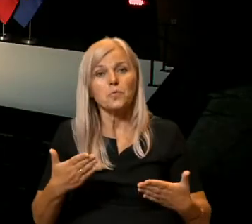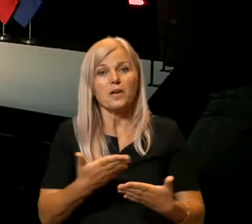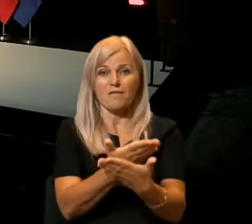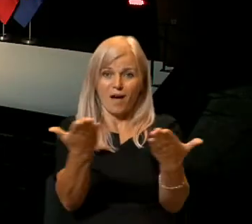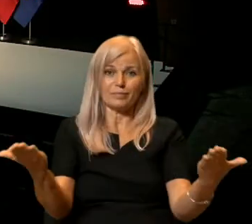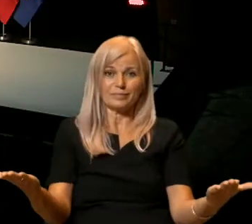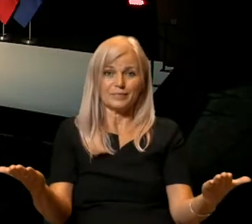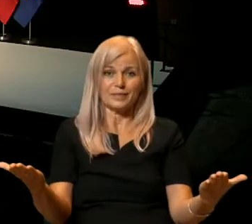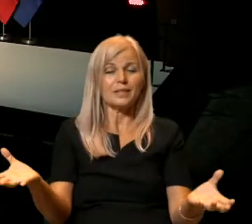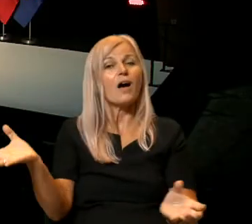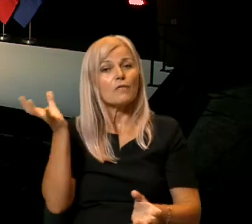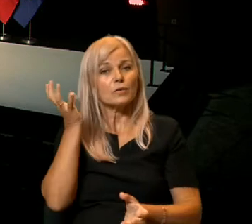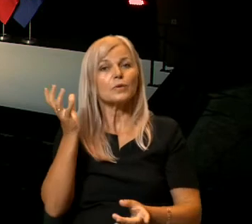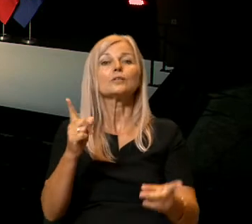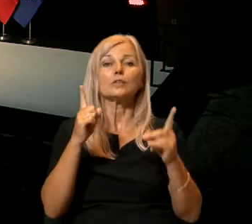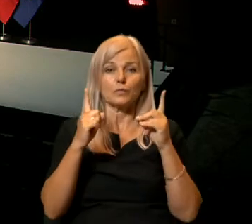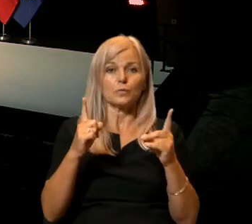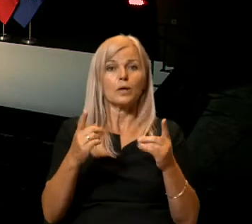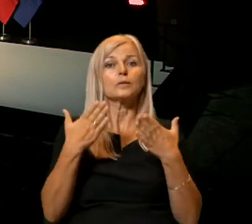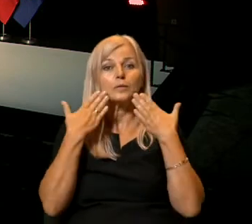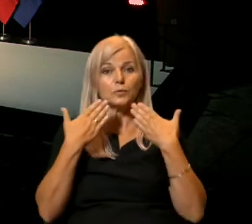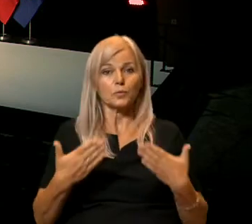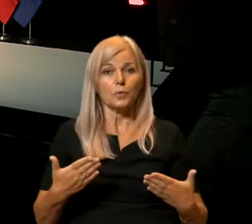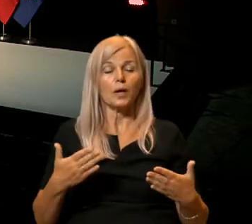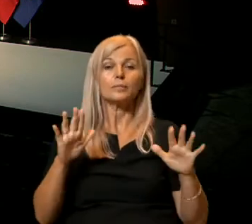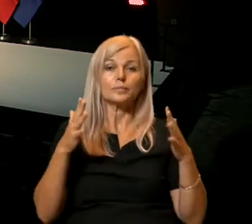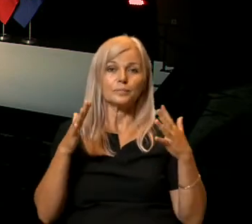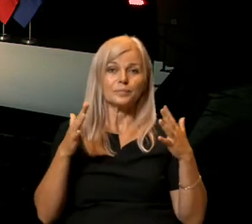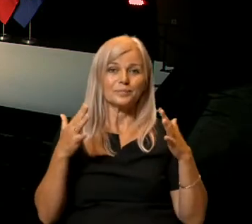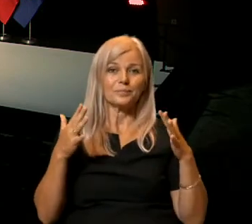za uwagę.